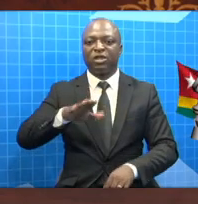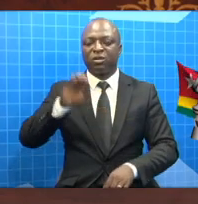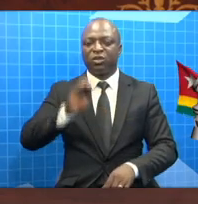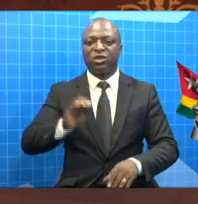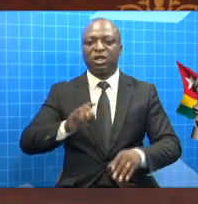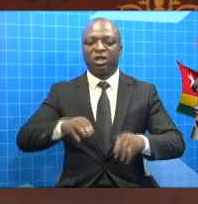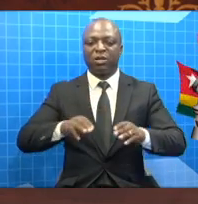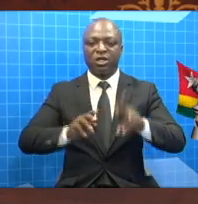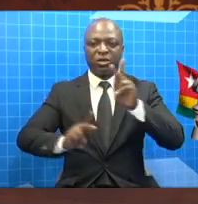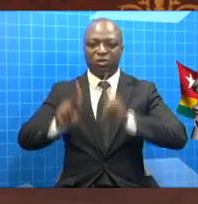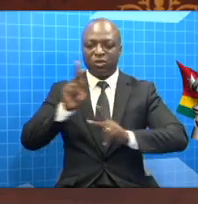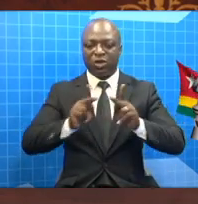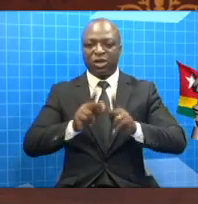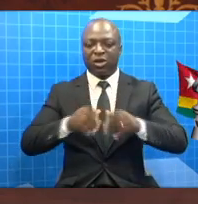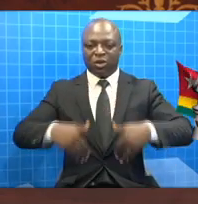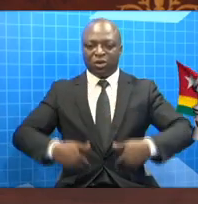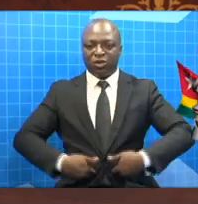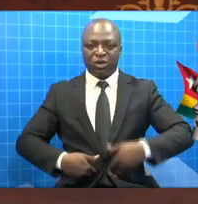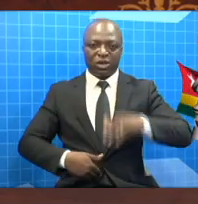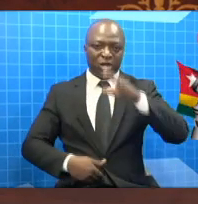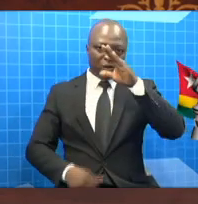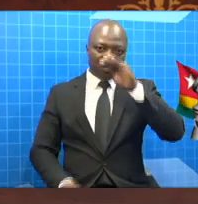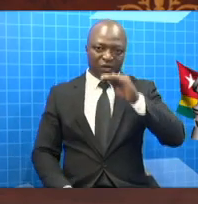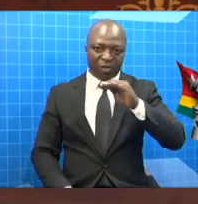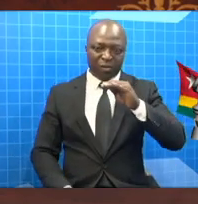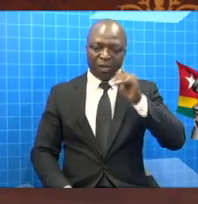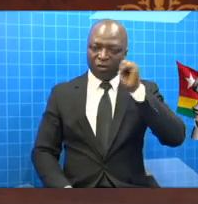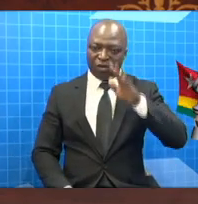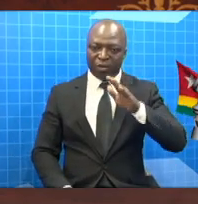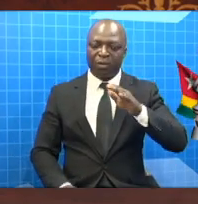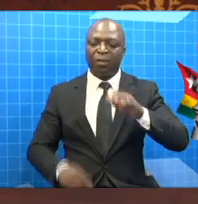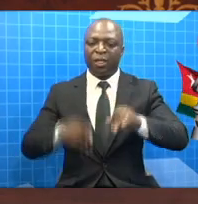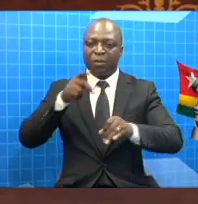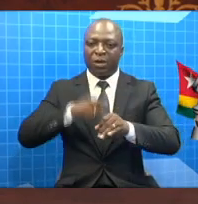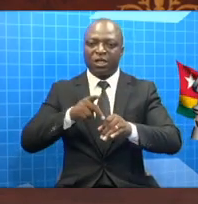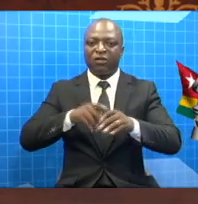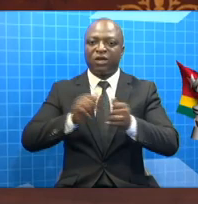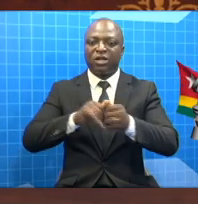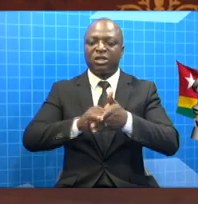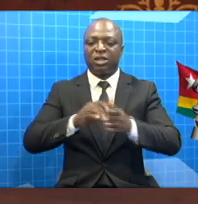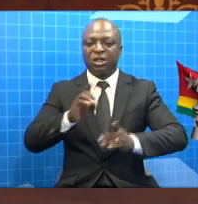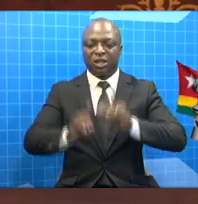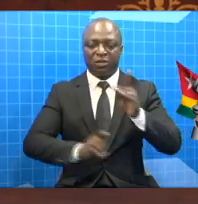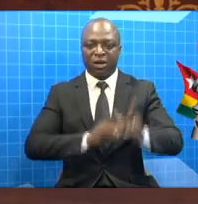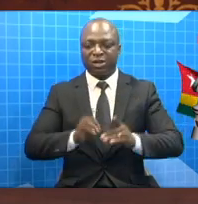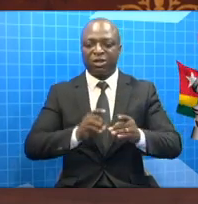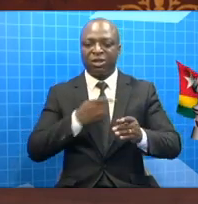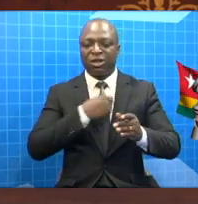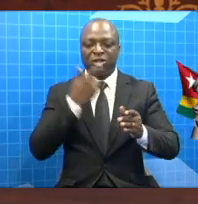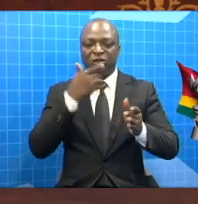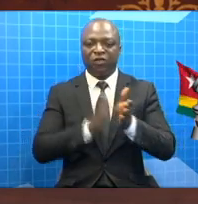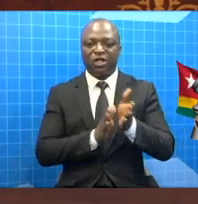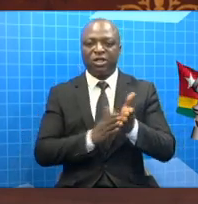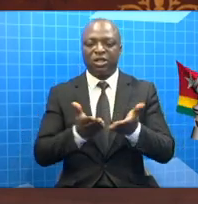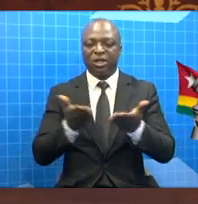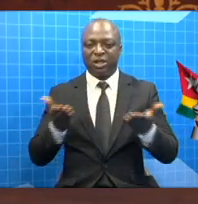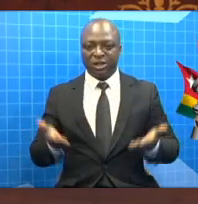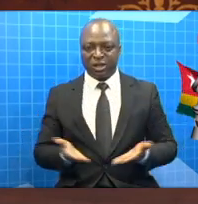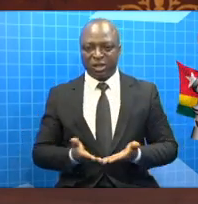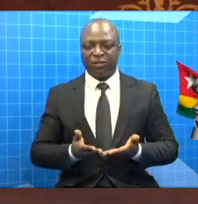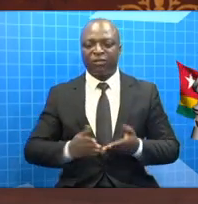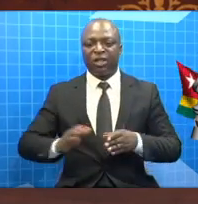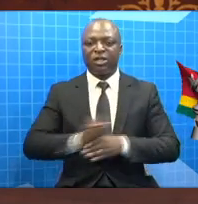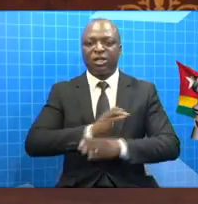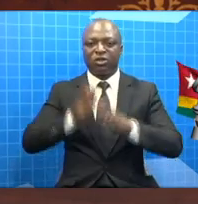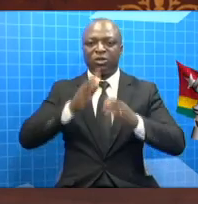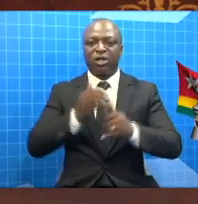marchés publics aux jeunes et aux femmes participe de cette démarche. Je félicite ici les entrepreneurs